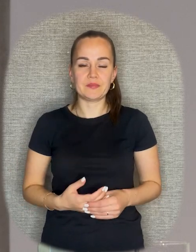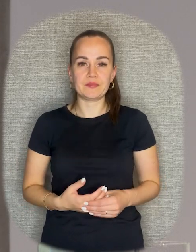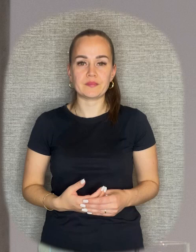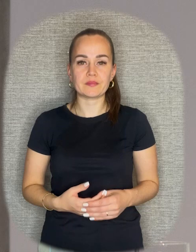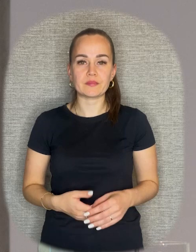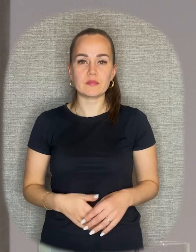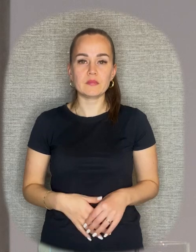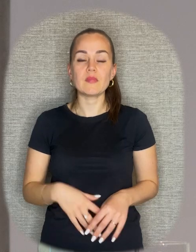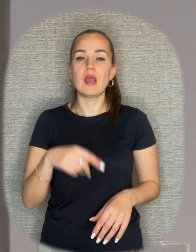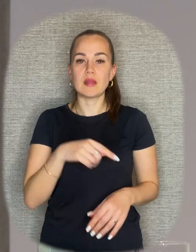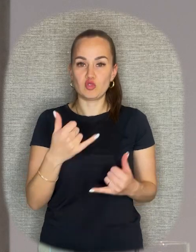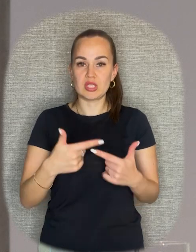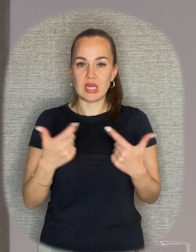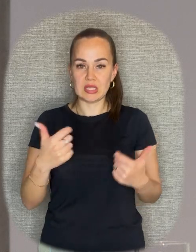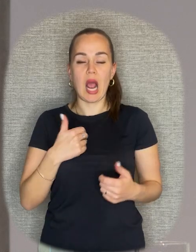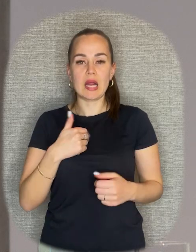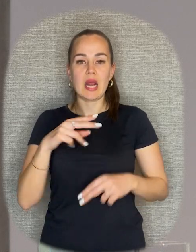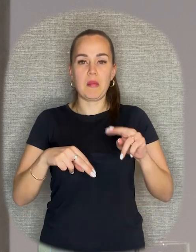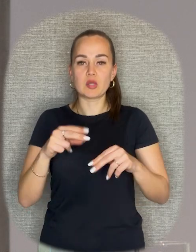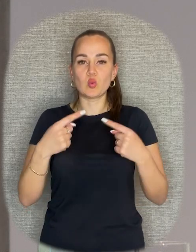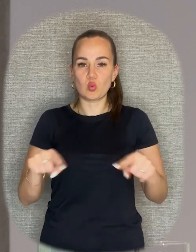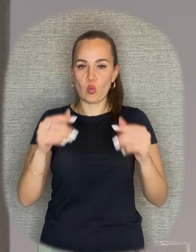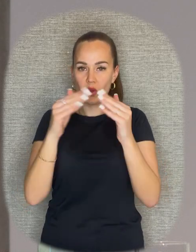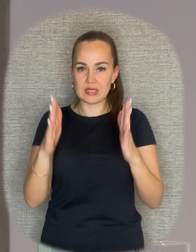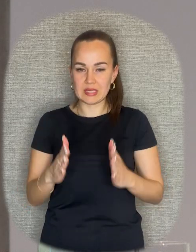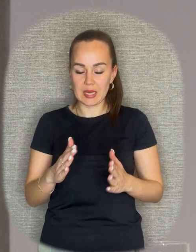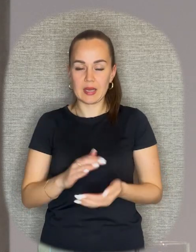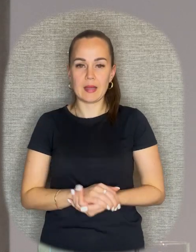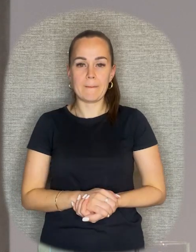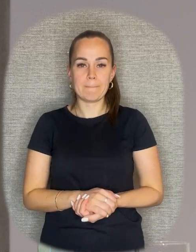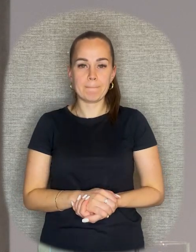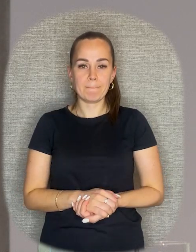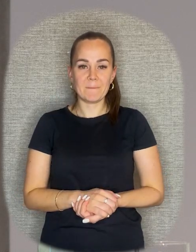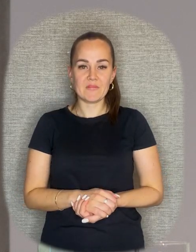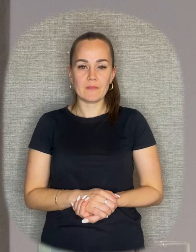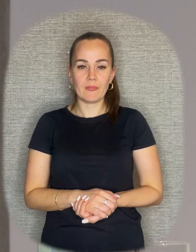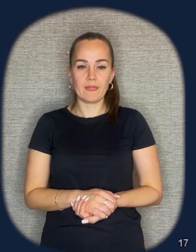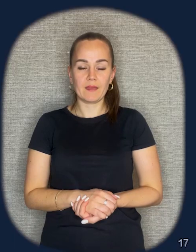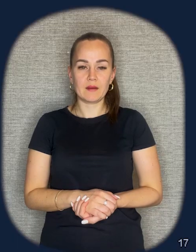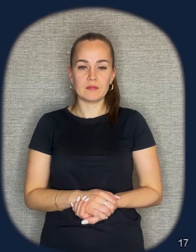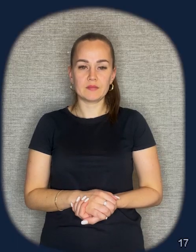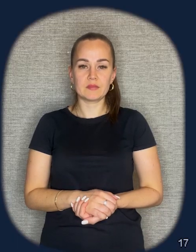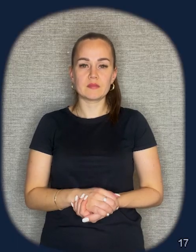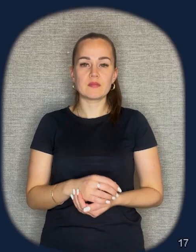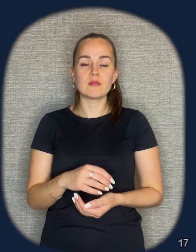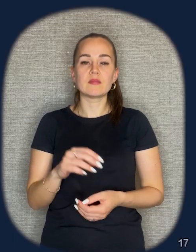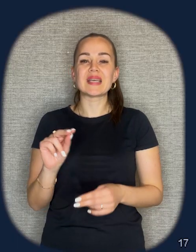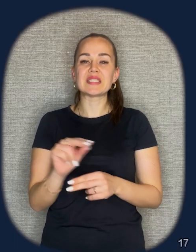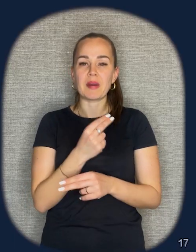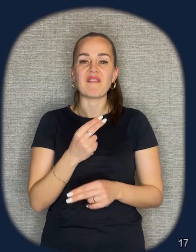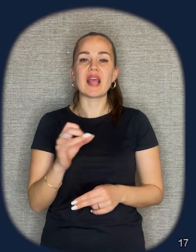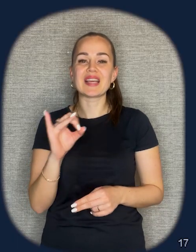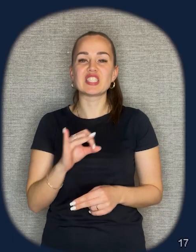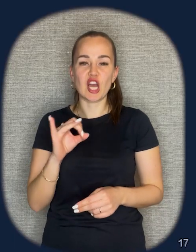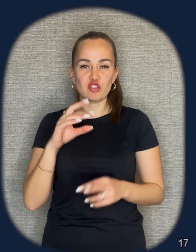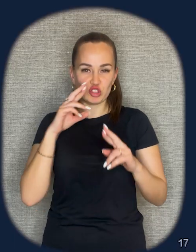Росси ну сейчас вот здесь гостиница А вот планировали построить вот такое здания своеобразным проявлением